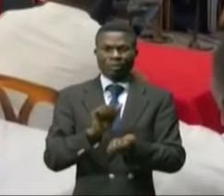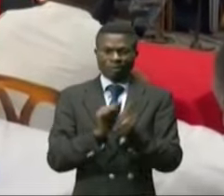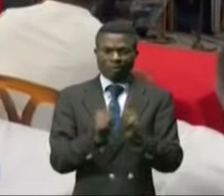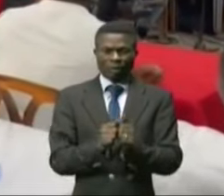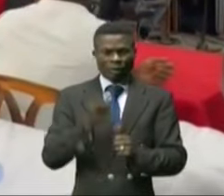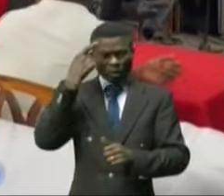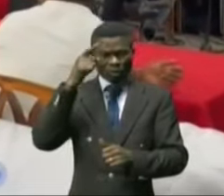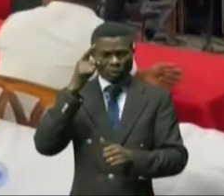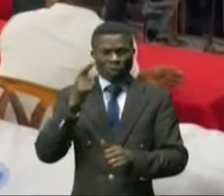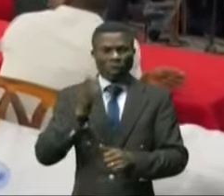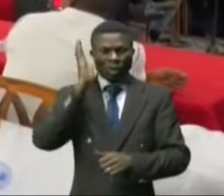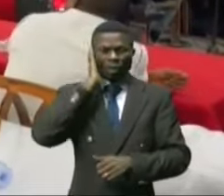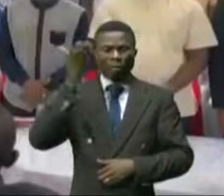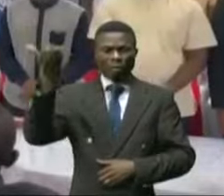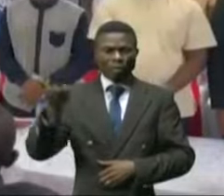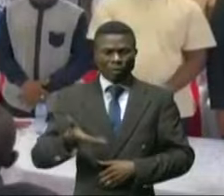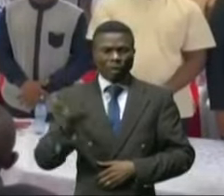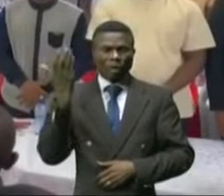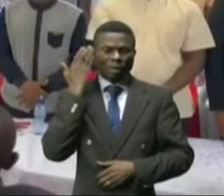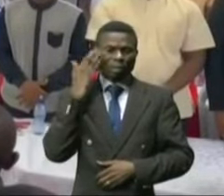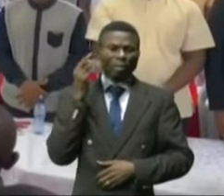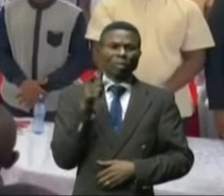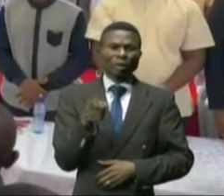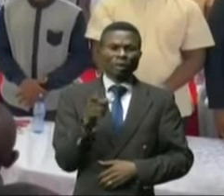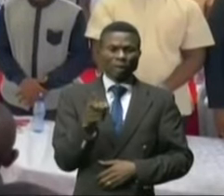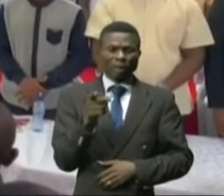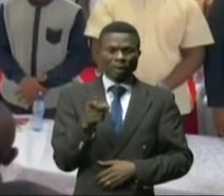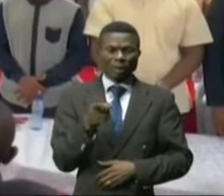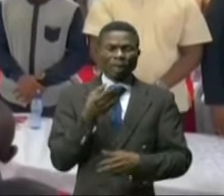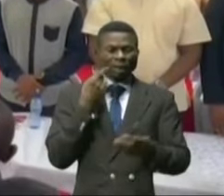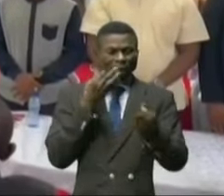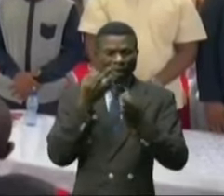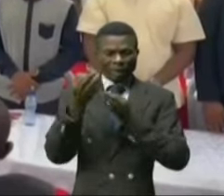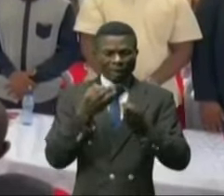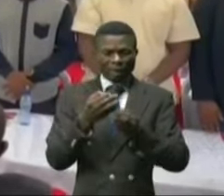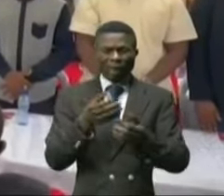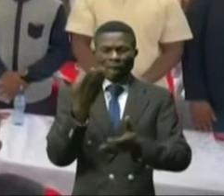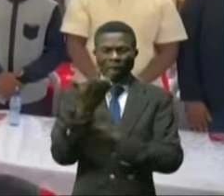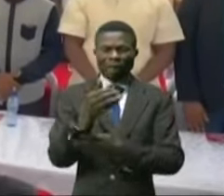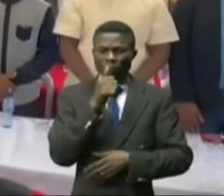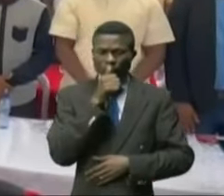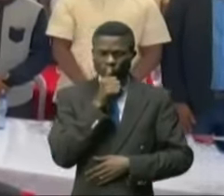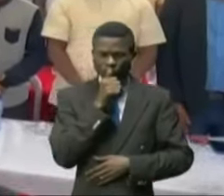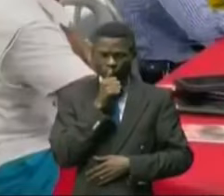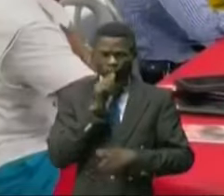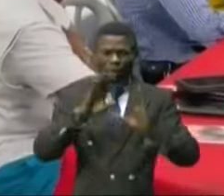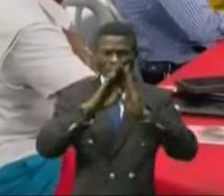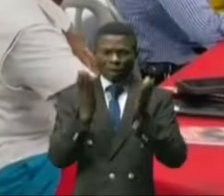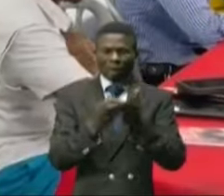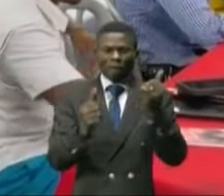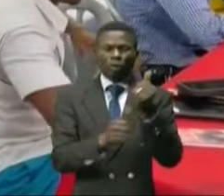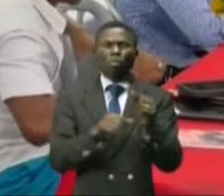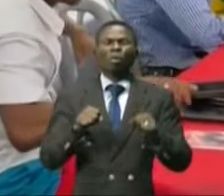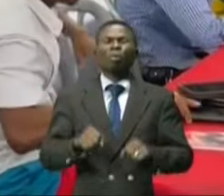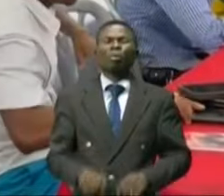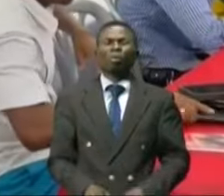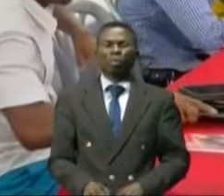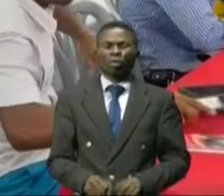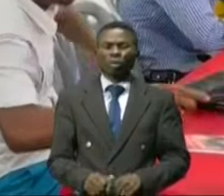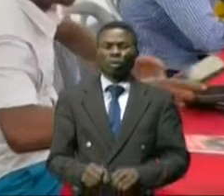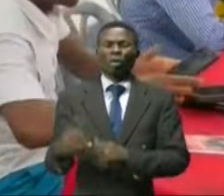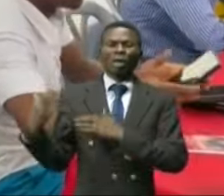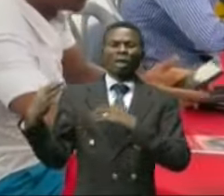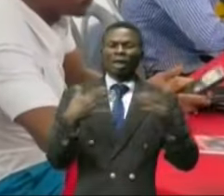mot de bienvenue, Benjamin Sekimonyo Bazé a fait observer une minute de silence en mémoire des victimes de l'agression barbare à l'est du